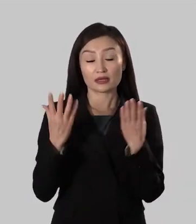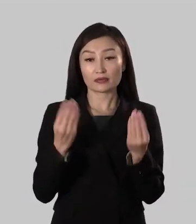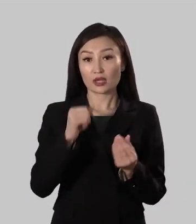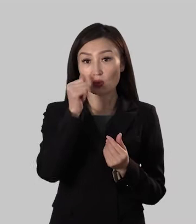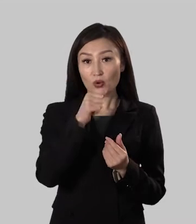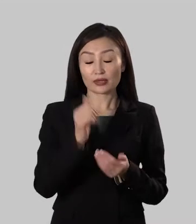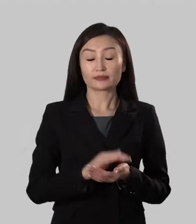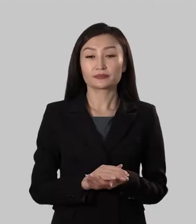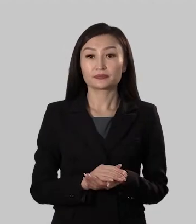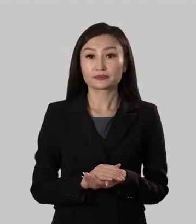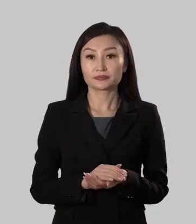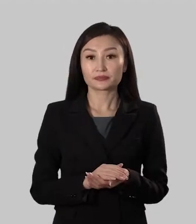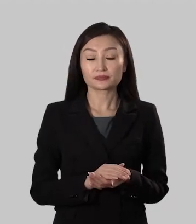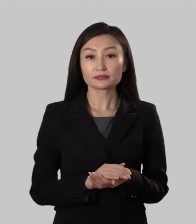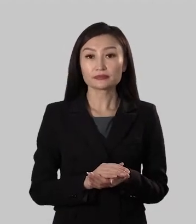года.